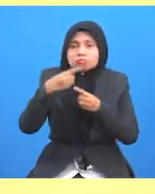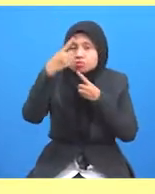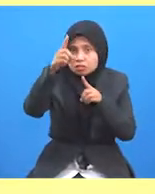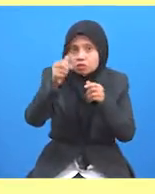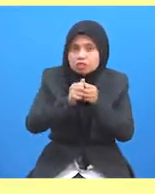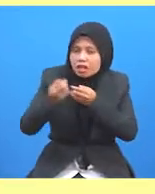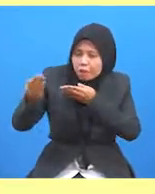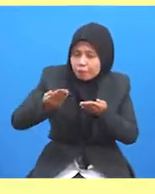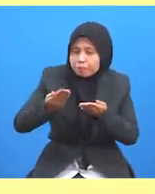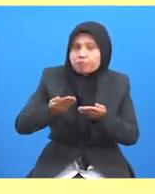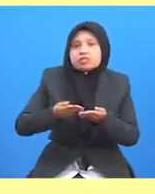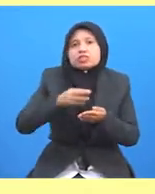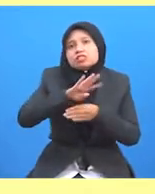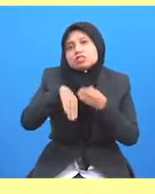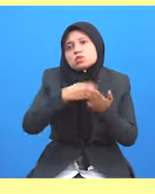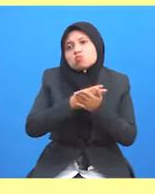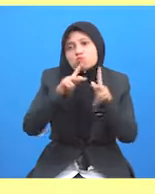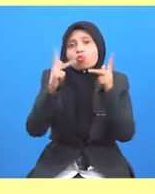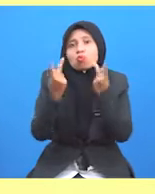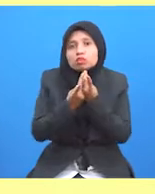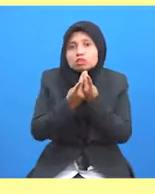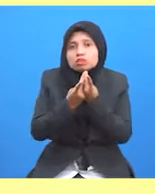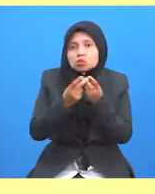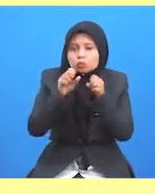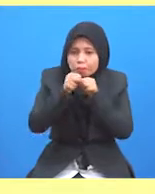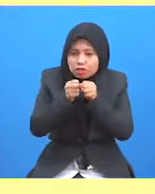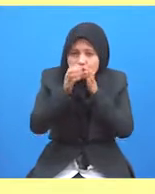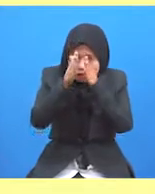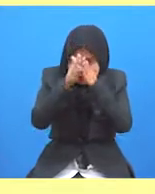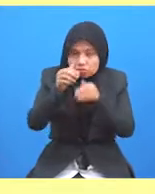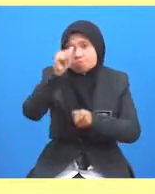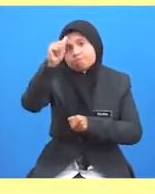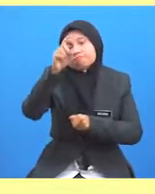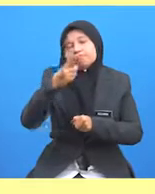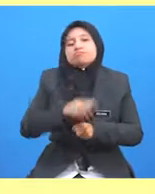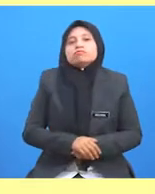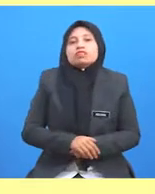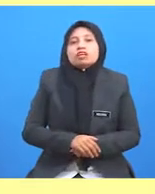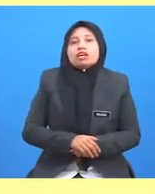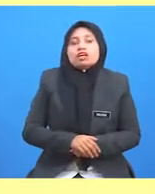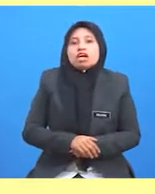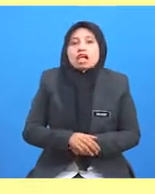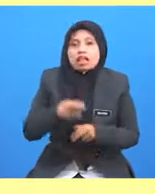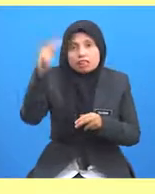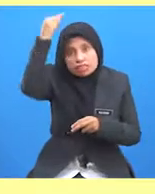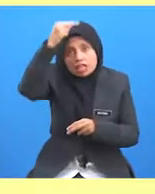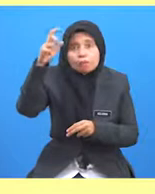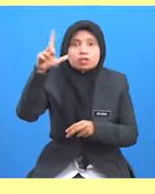agar menyembah Allah. Nabi Lut alaihissalam pula berdakwah